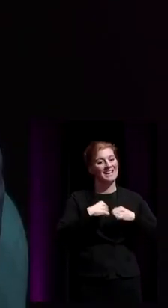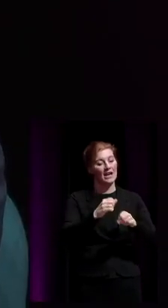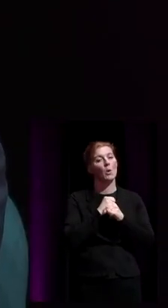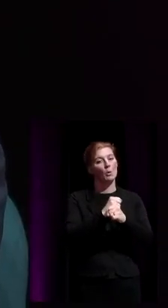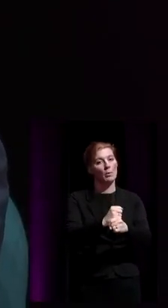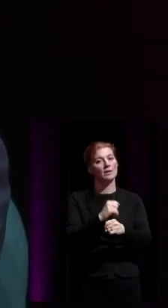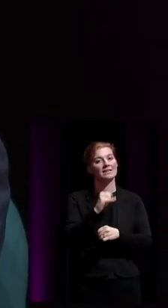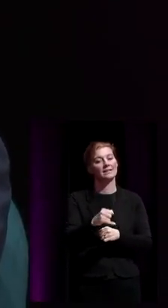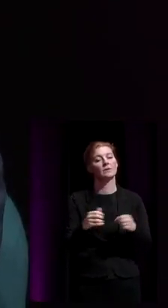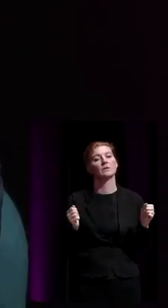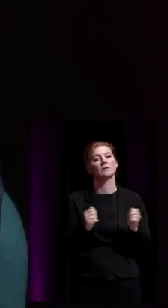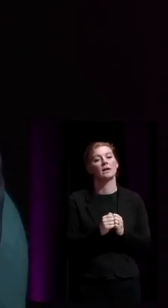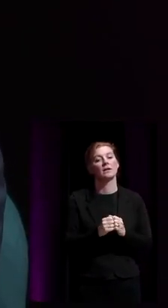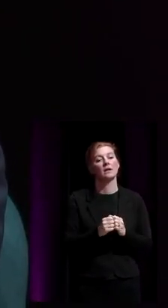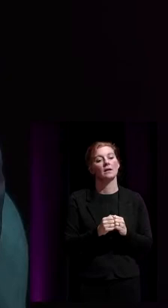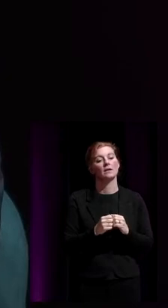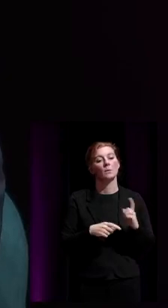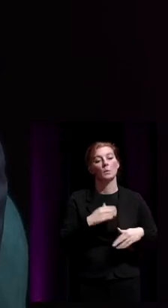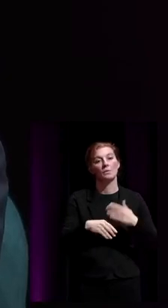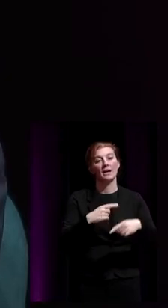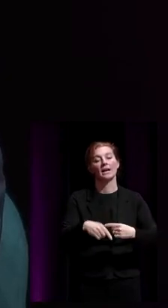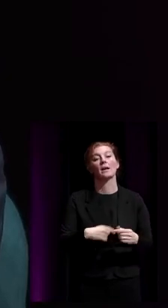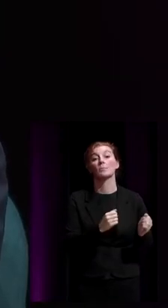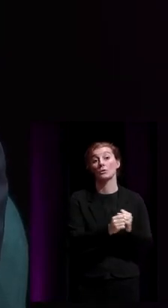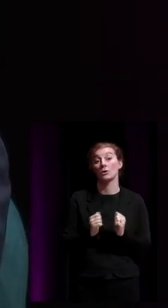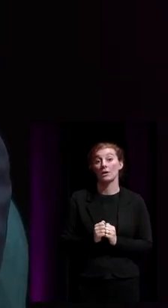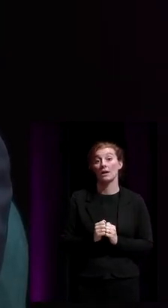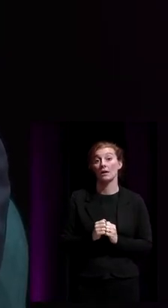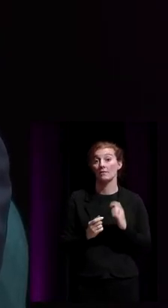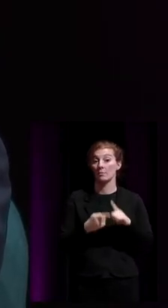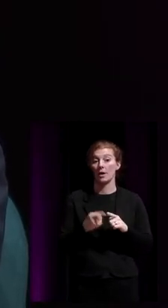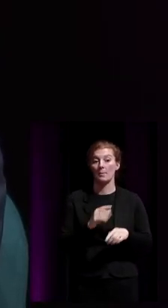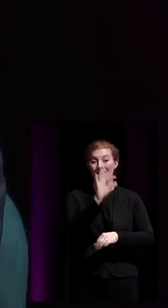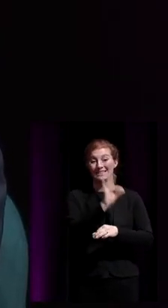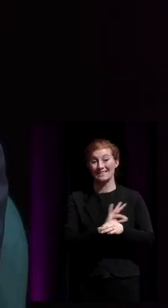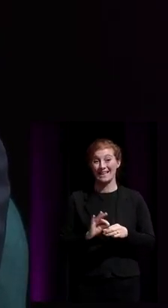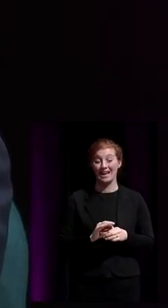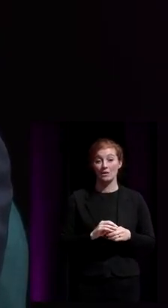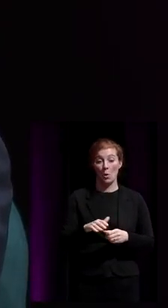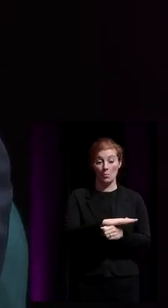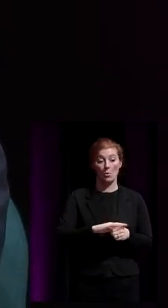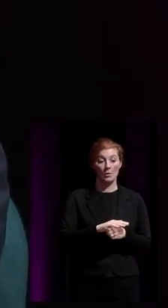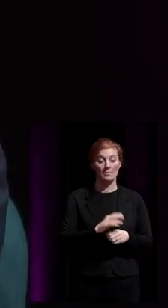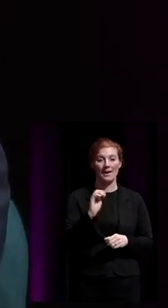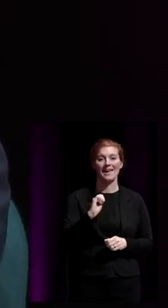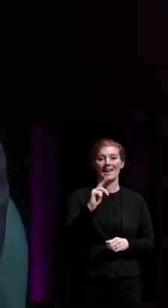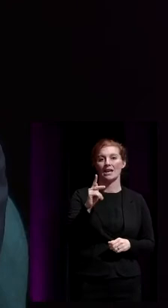hållbart i vårt sätt att ta fram produkter. Ja, men vi börjar ju redan på designområdet, ekodesign. Vi